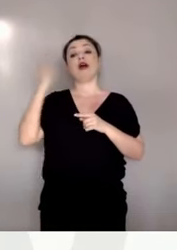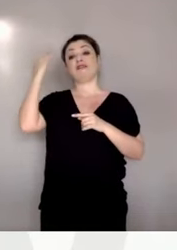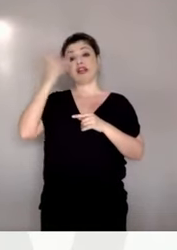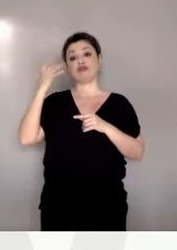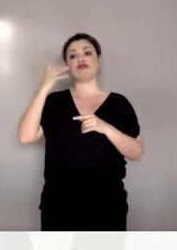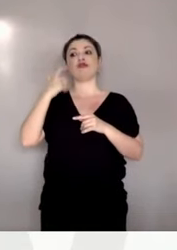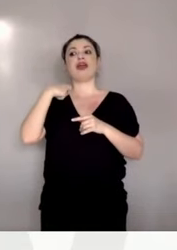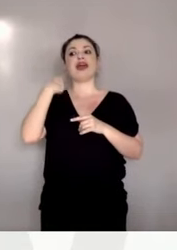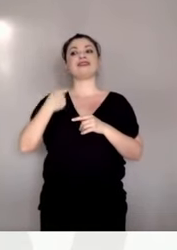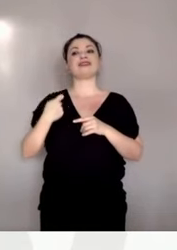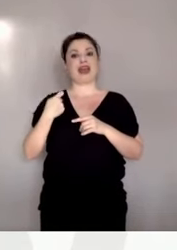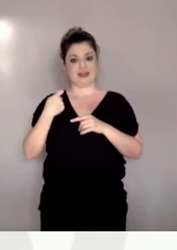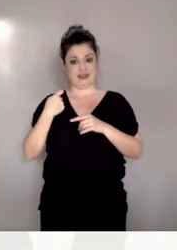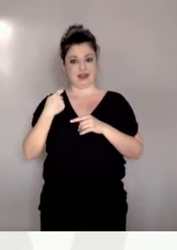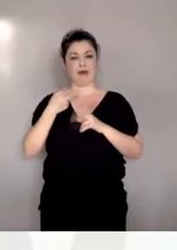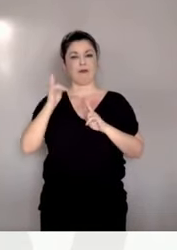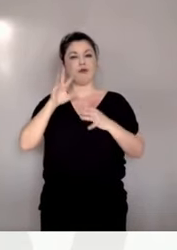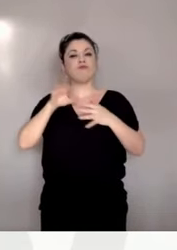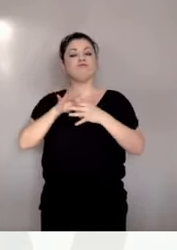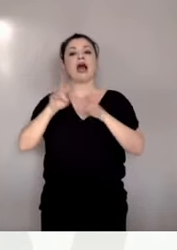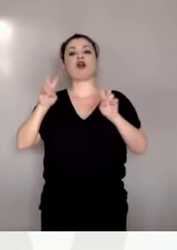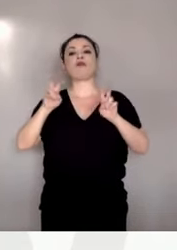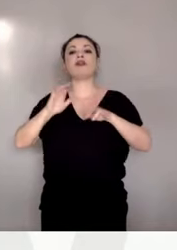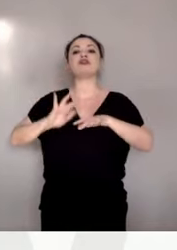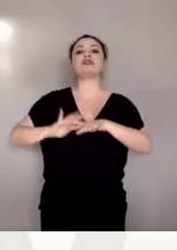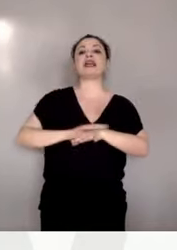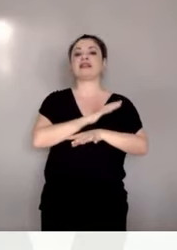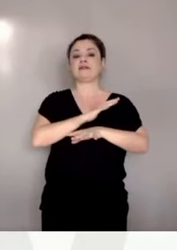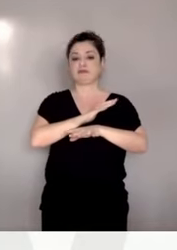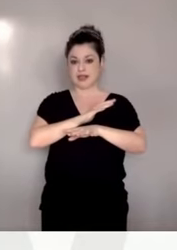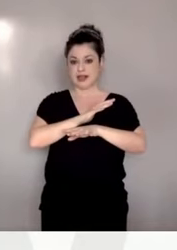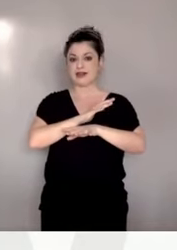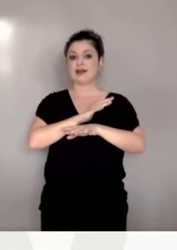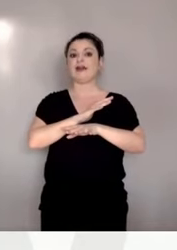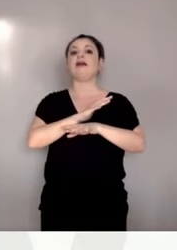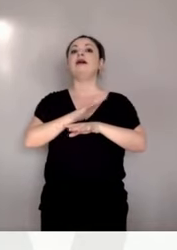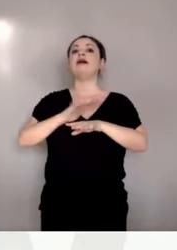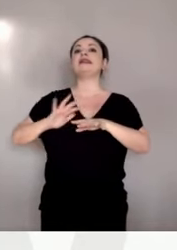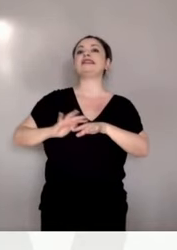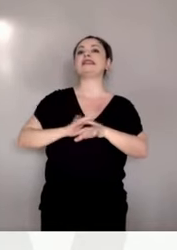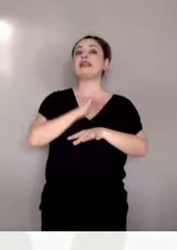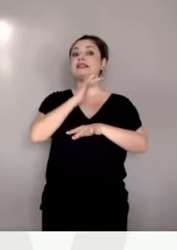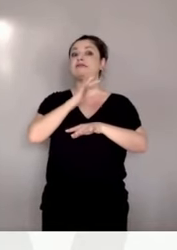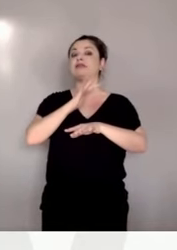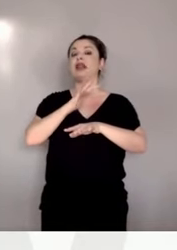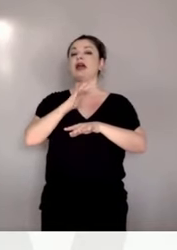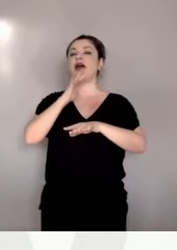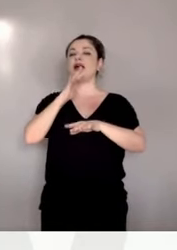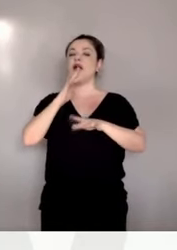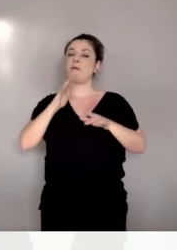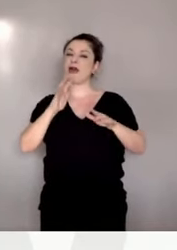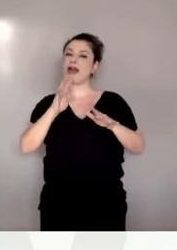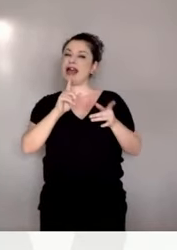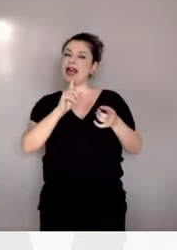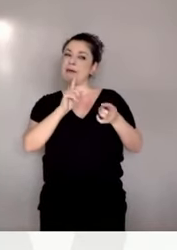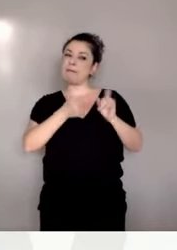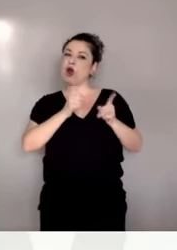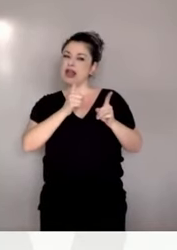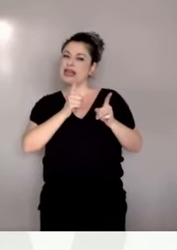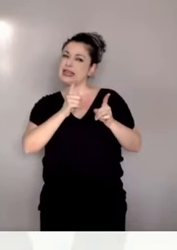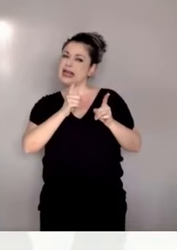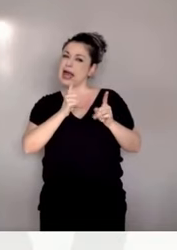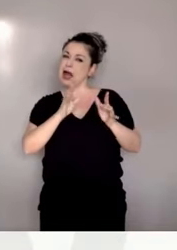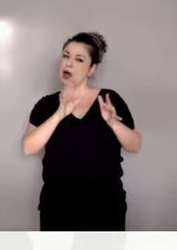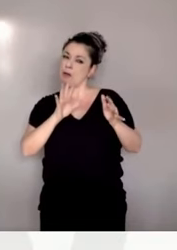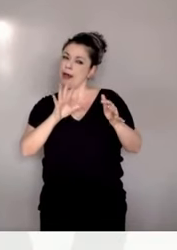del sensibile, qualcosa che si intreccia, si incrocia col politico, ma anche lo eccede, va al di